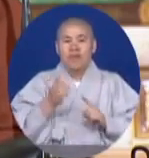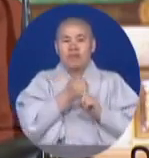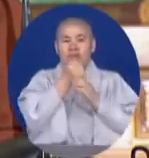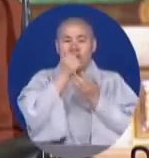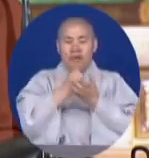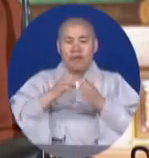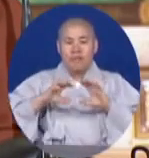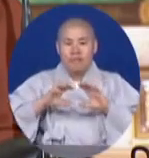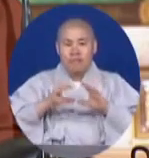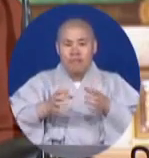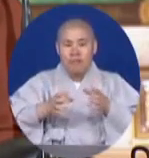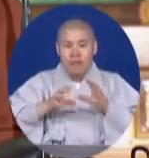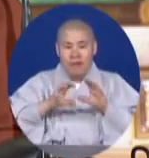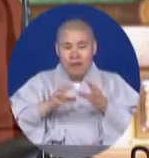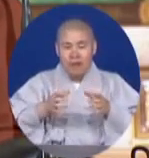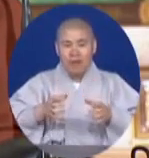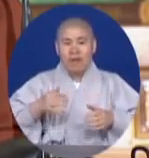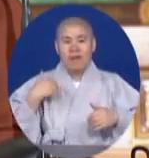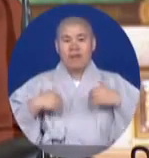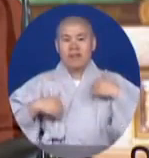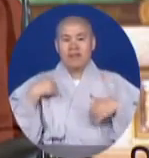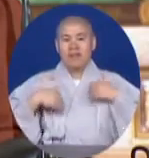열반낙입니다. 그거는